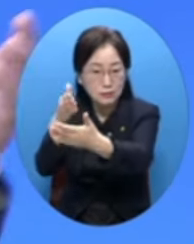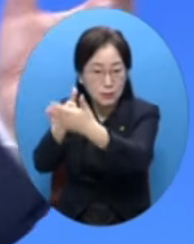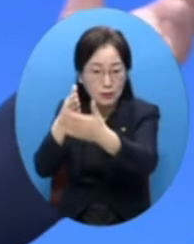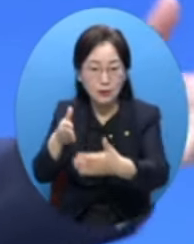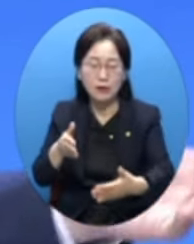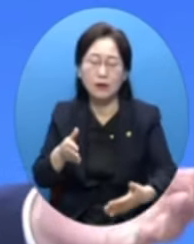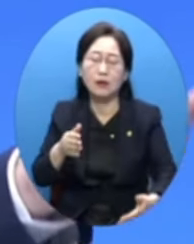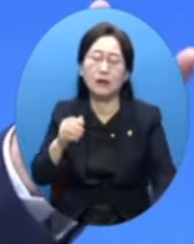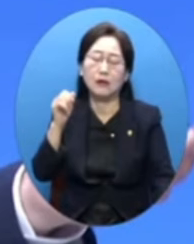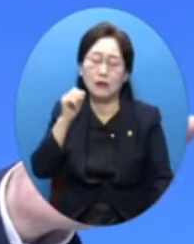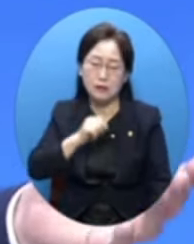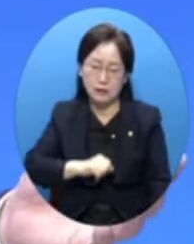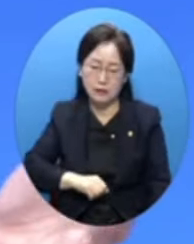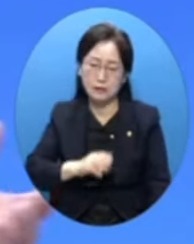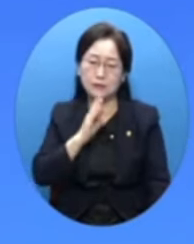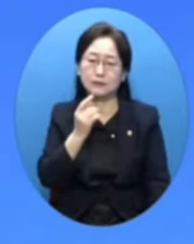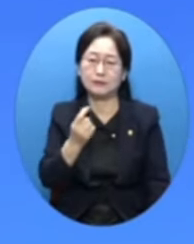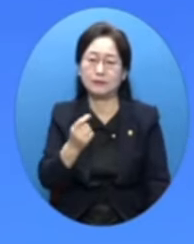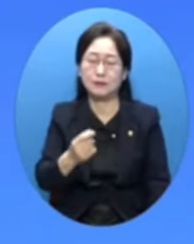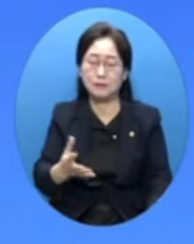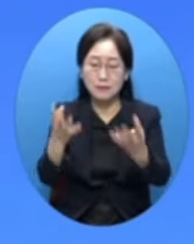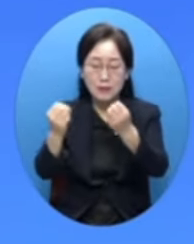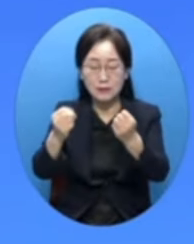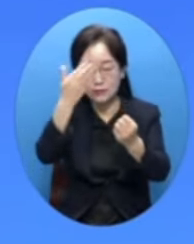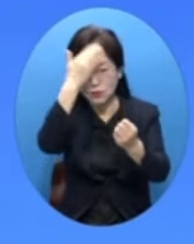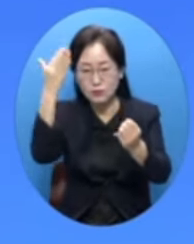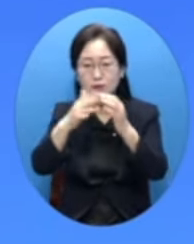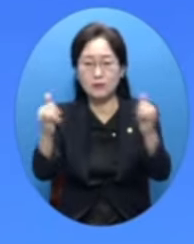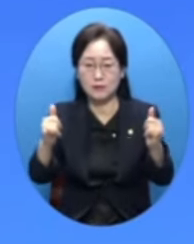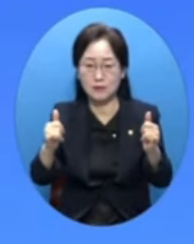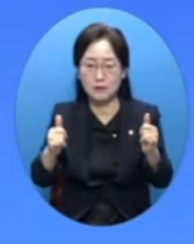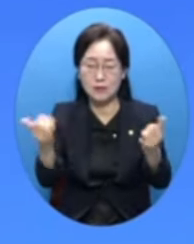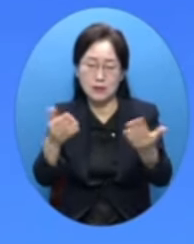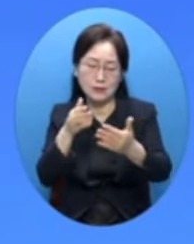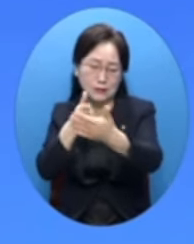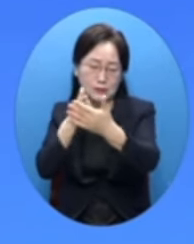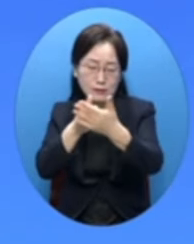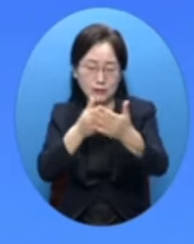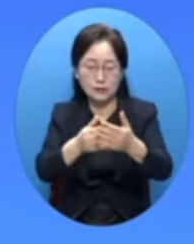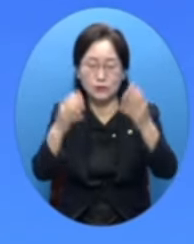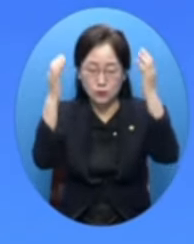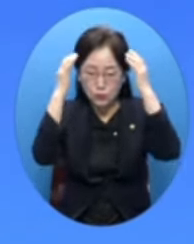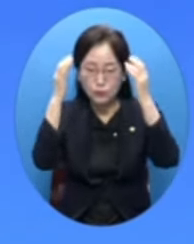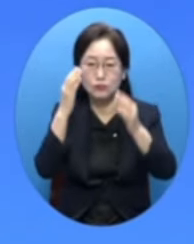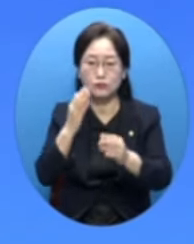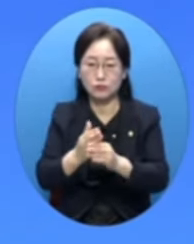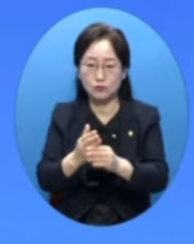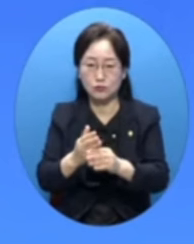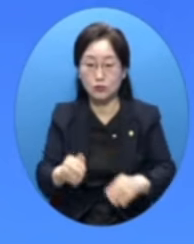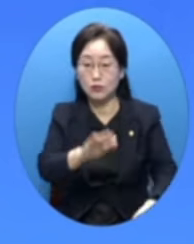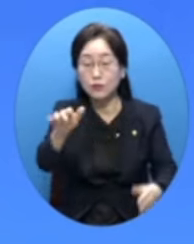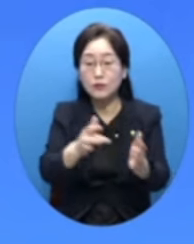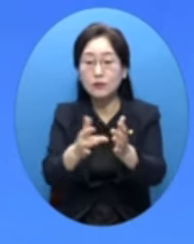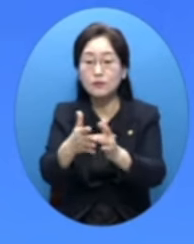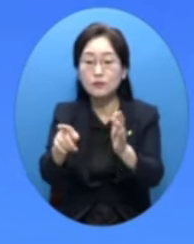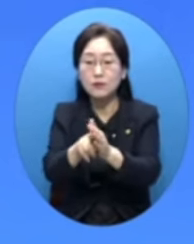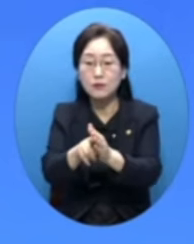많은 청년들이 일자리 때문에 지금 고통을 당하고 있습니다. 우리 크리스찬